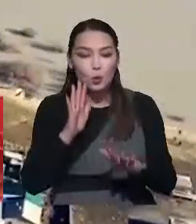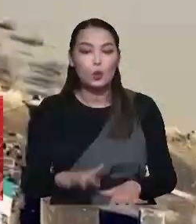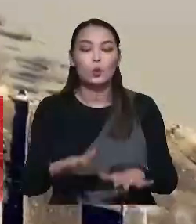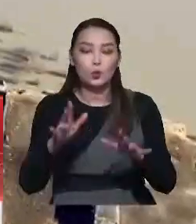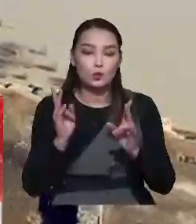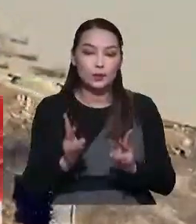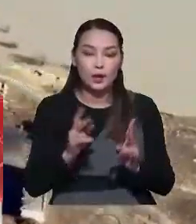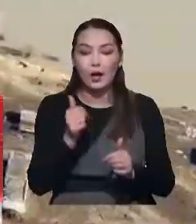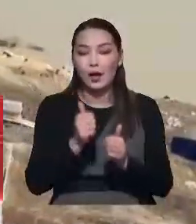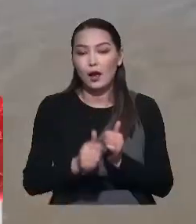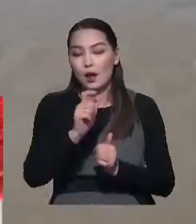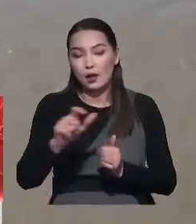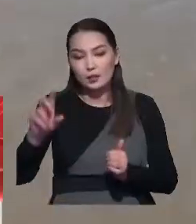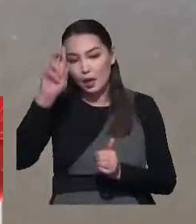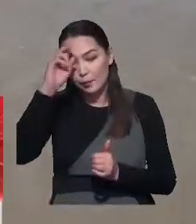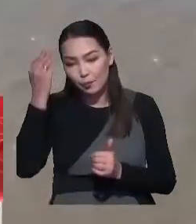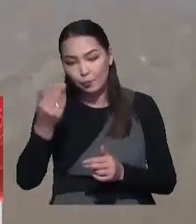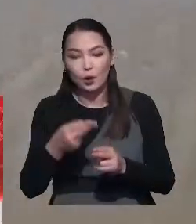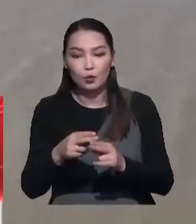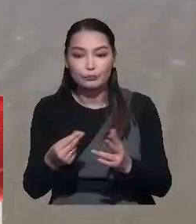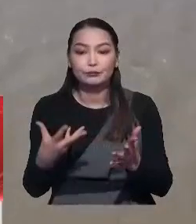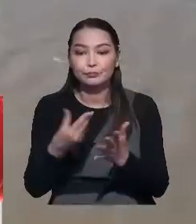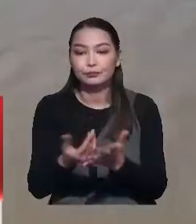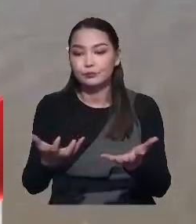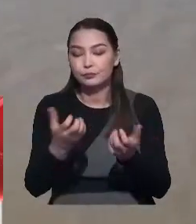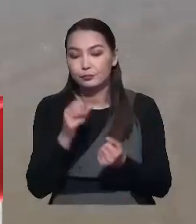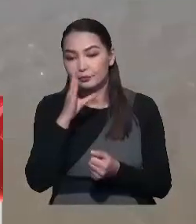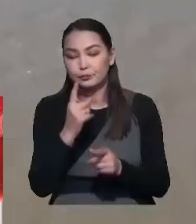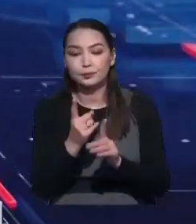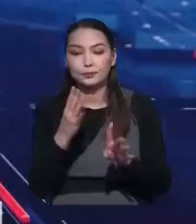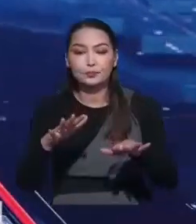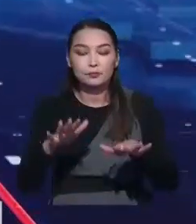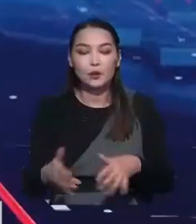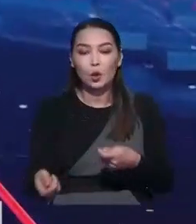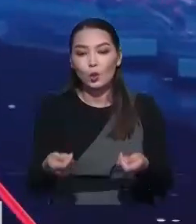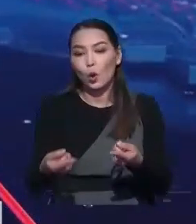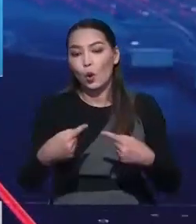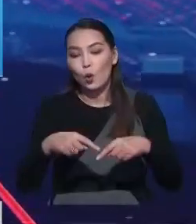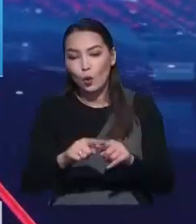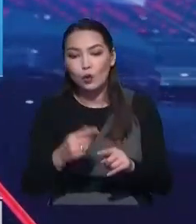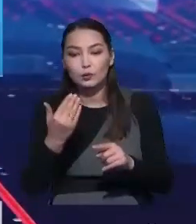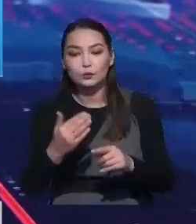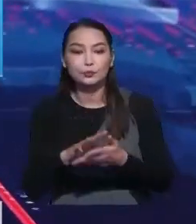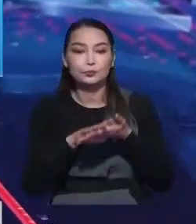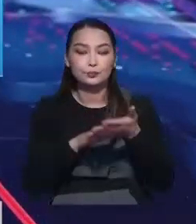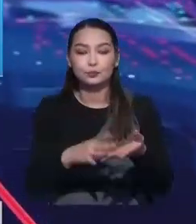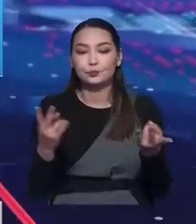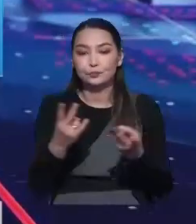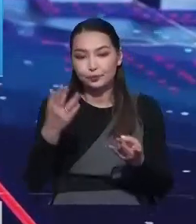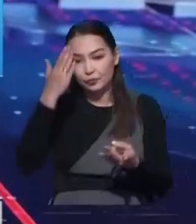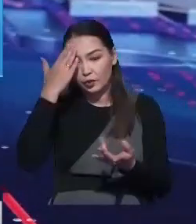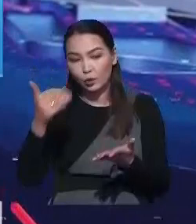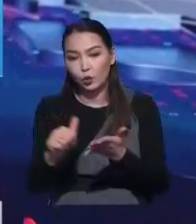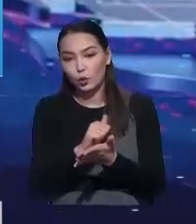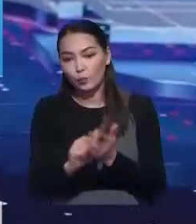тартқан әр адам мемлекет тарапынан өтемақы ала алады. Ол үшін алдымен жергілікті атқарушы органға өтініш жазу керек. Әкімдік құжатты